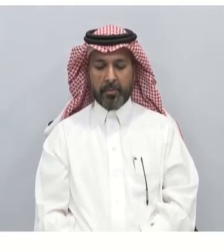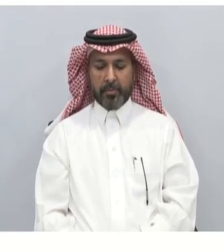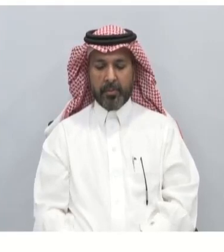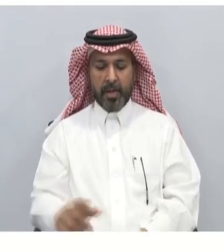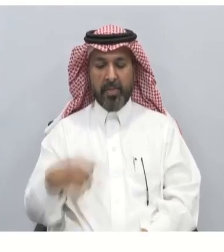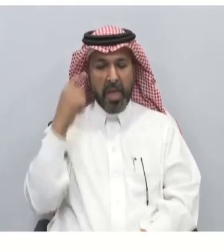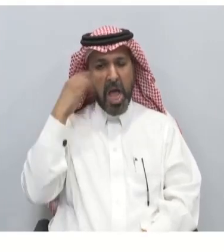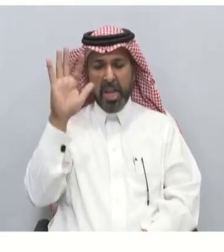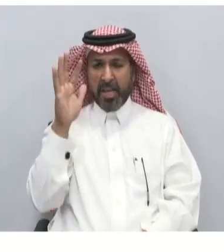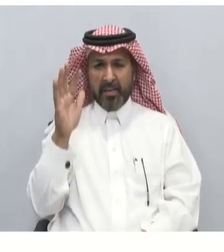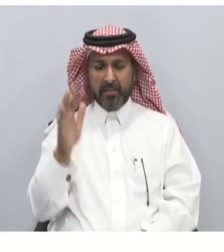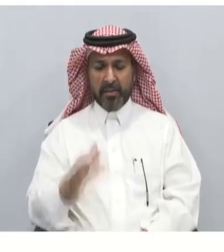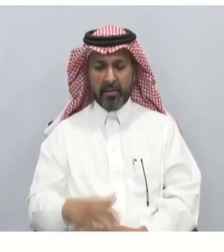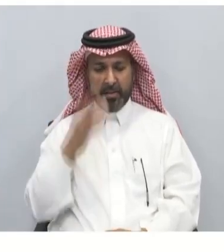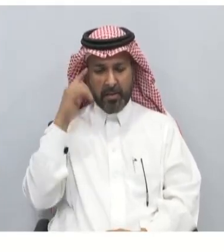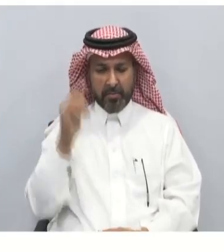اختيارية.